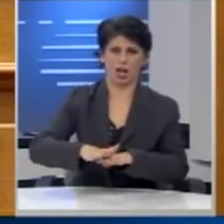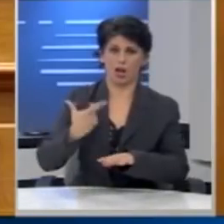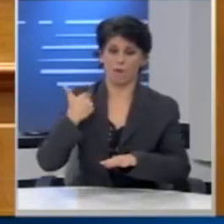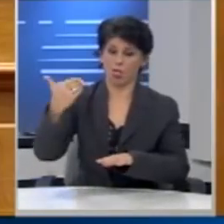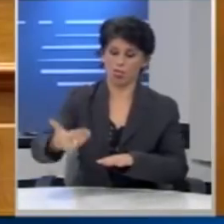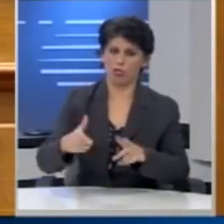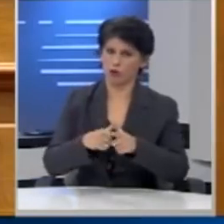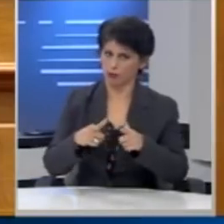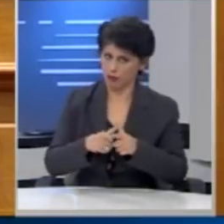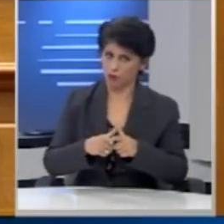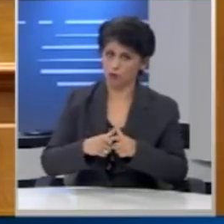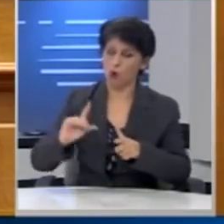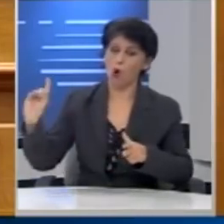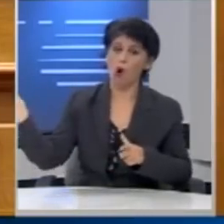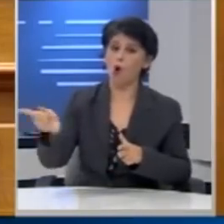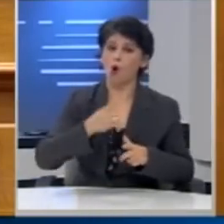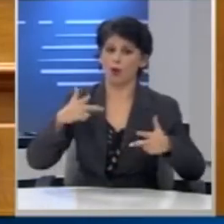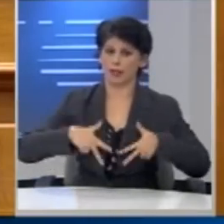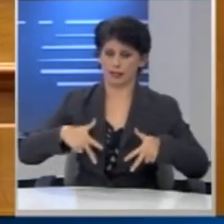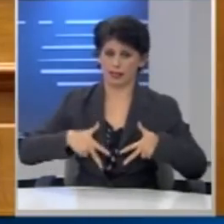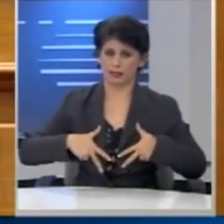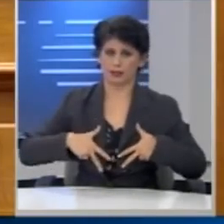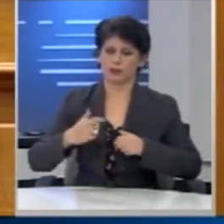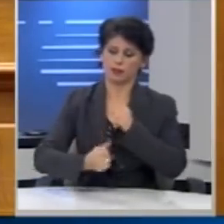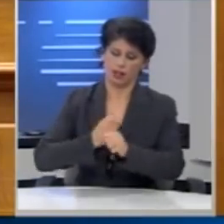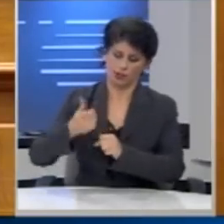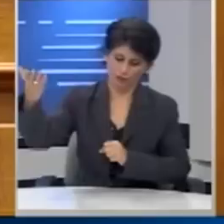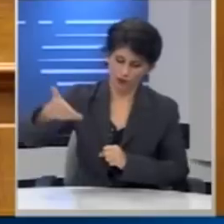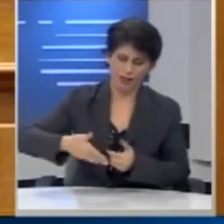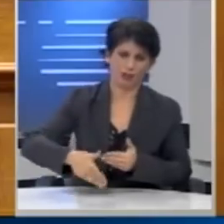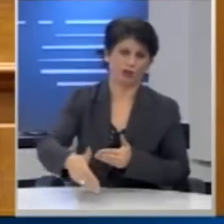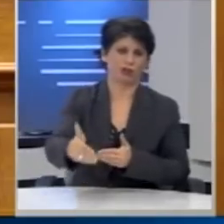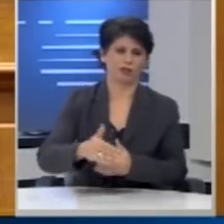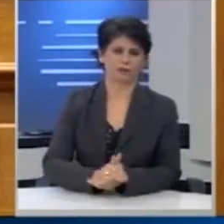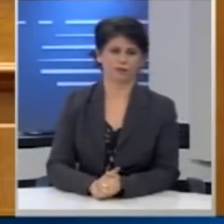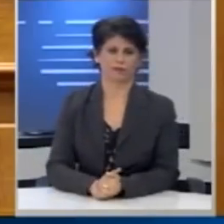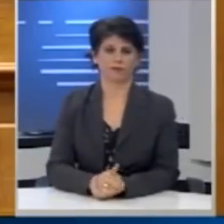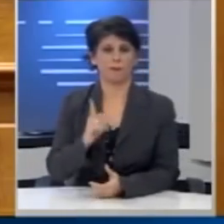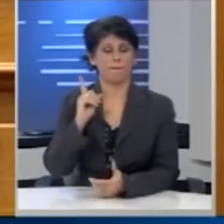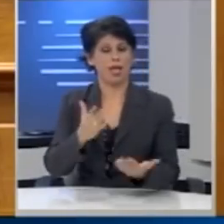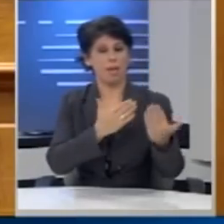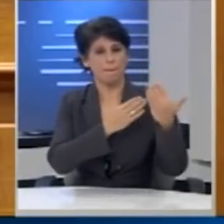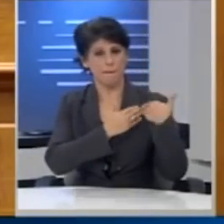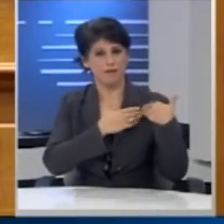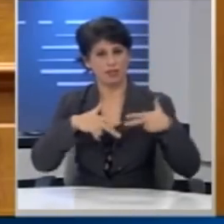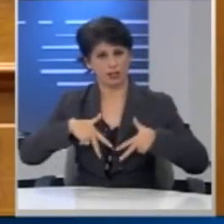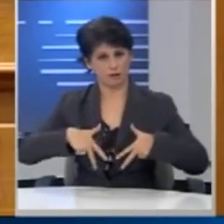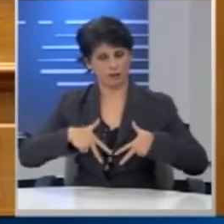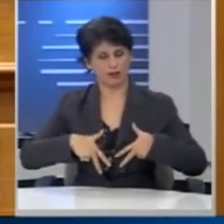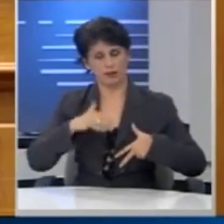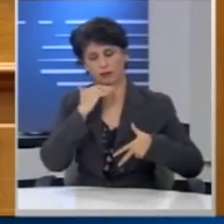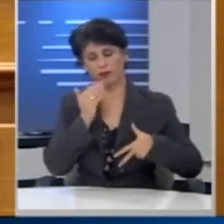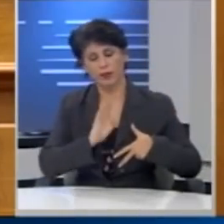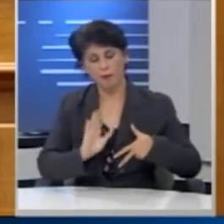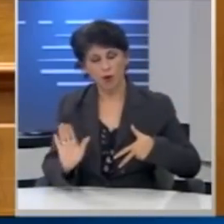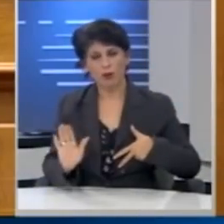θα δοκιμαστούν όλες οι χώρες στα χρόνια που έρχονται. Μια υπεύθυνη κυβέρνηση δεν